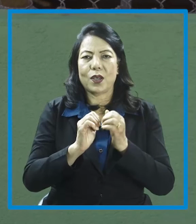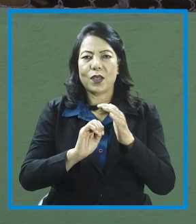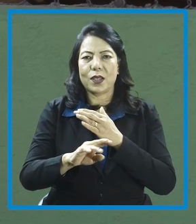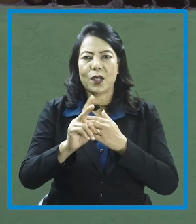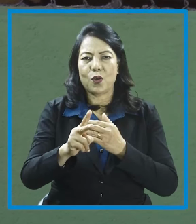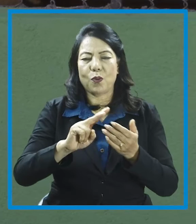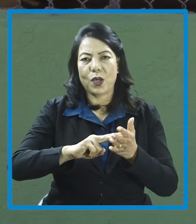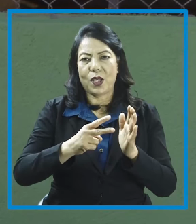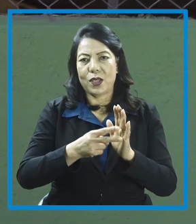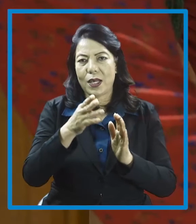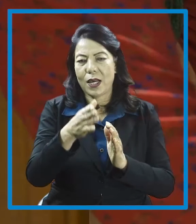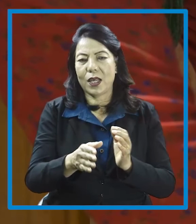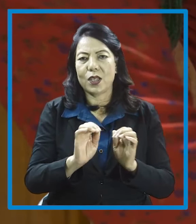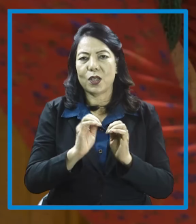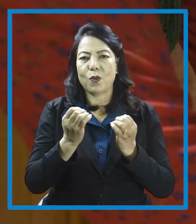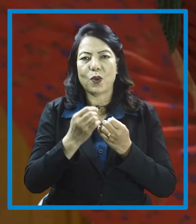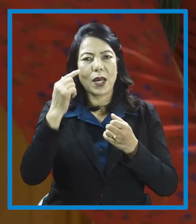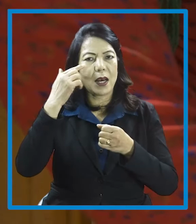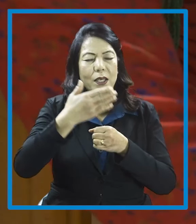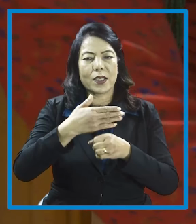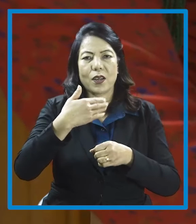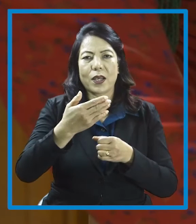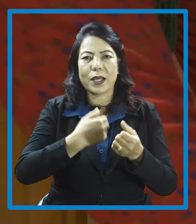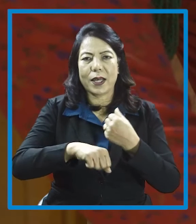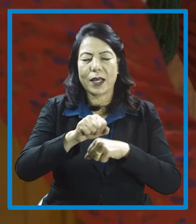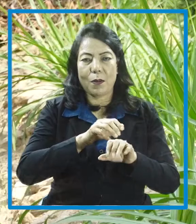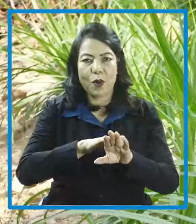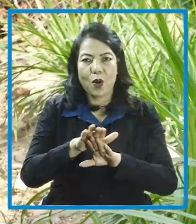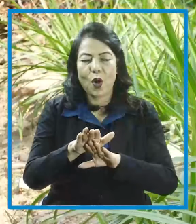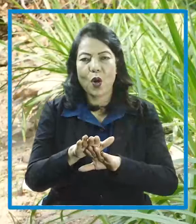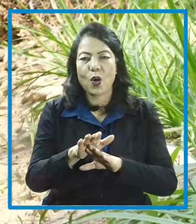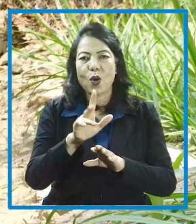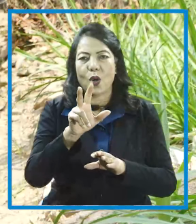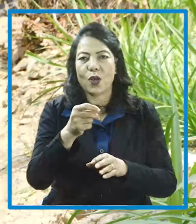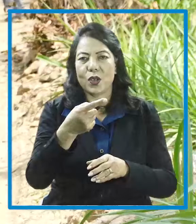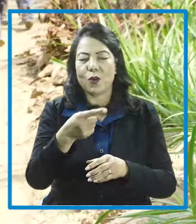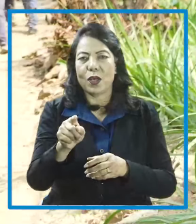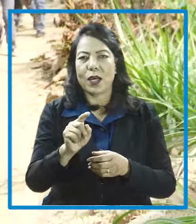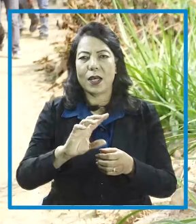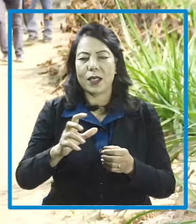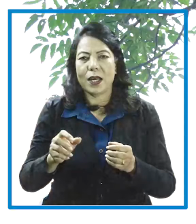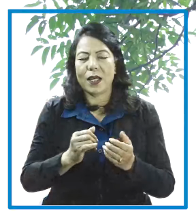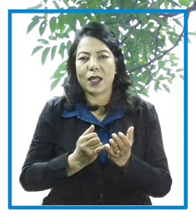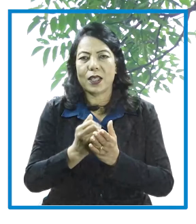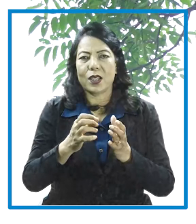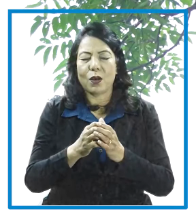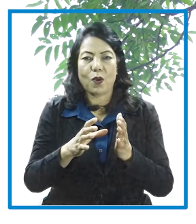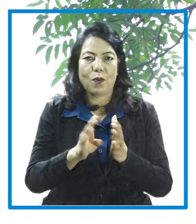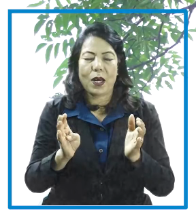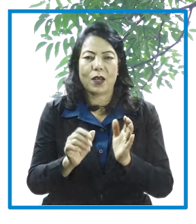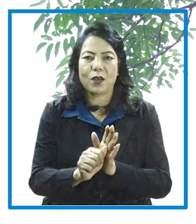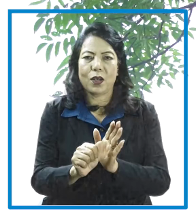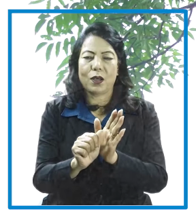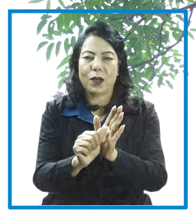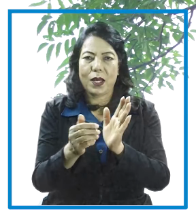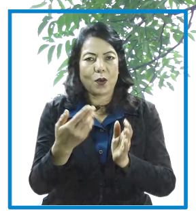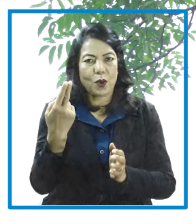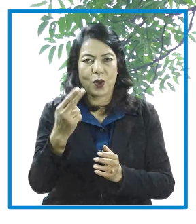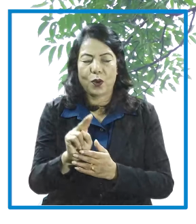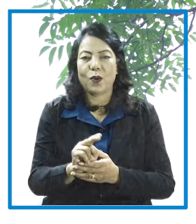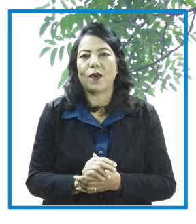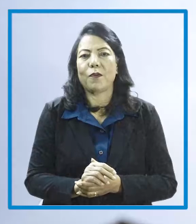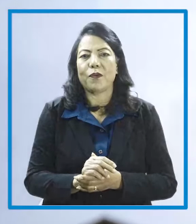गर्दै सञ्चालित परियोजनाले समुदाय लक्षित हरेक क्रियाकलापहरू 80 वटा स्थानीय कृषक समूह मार्फत अघि